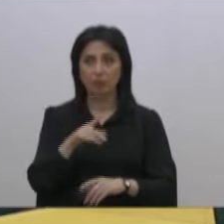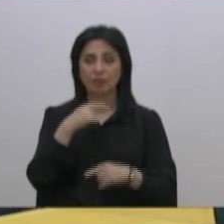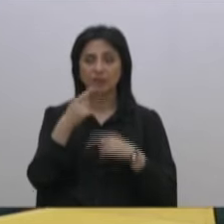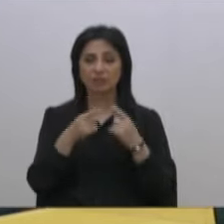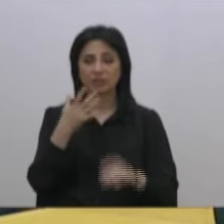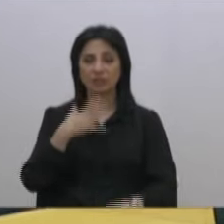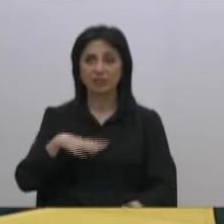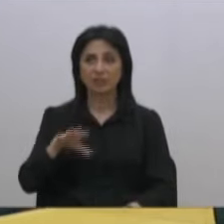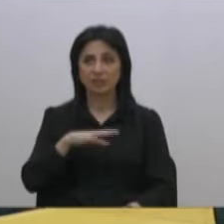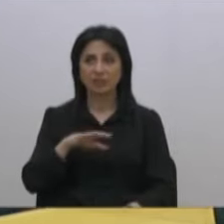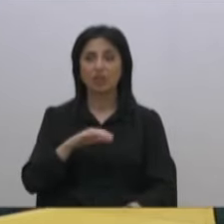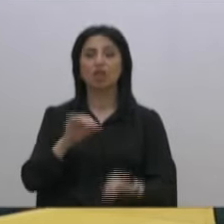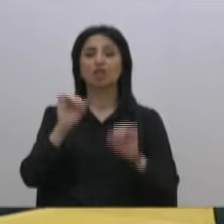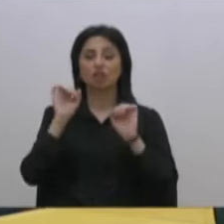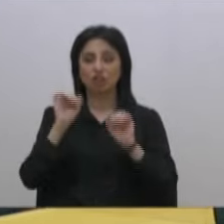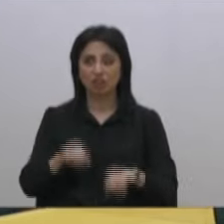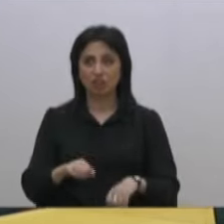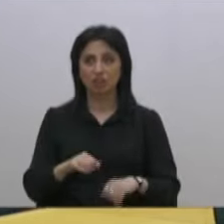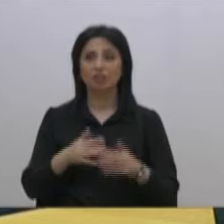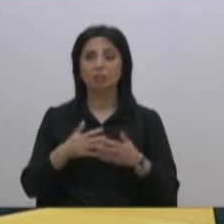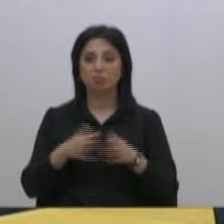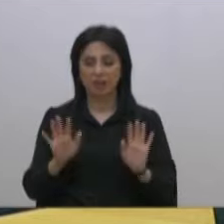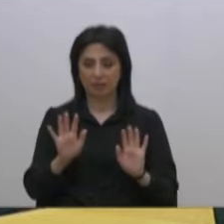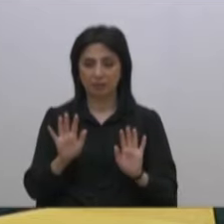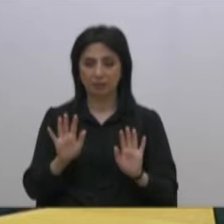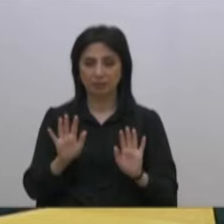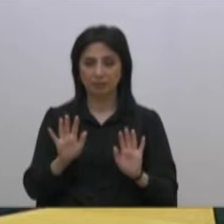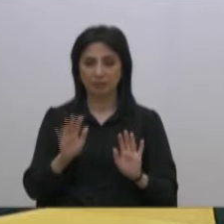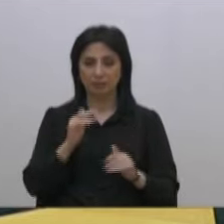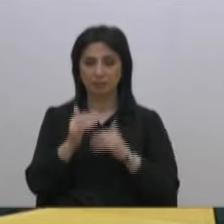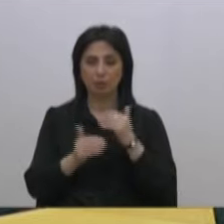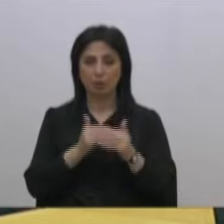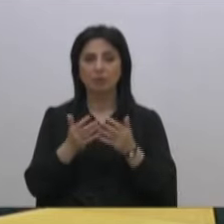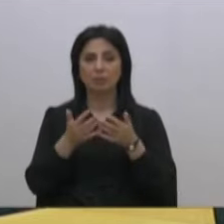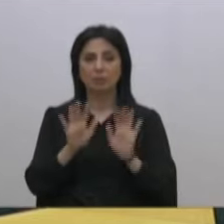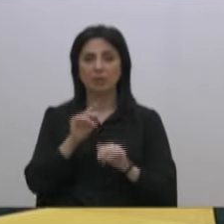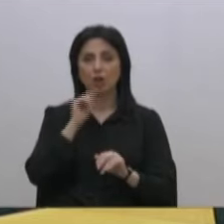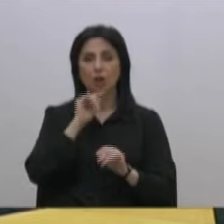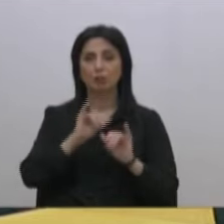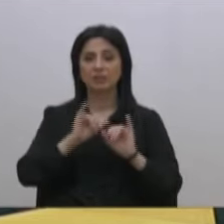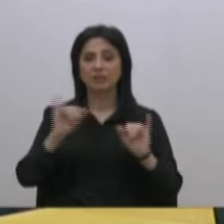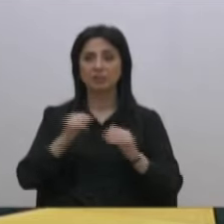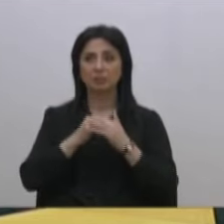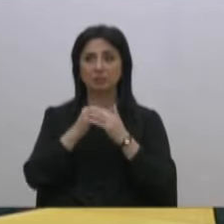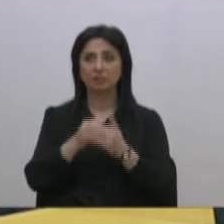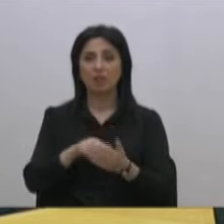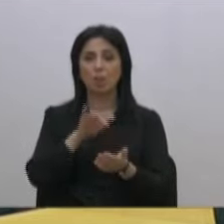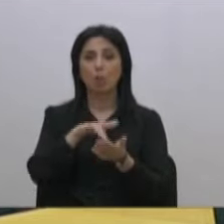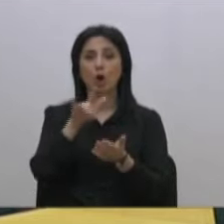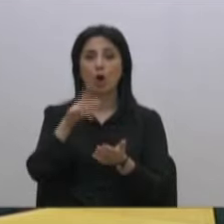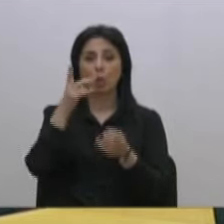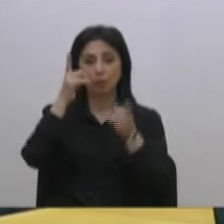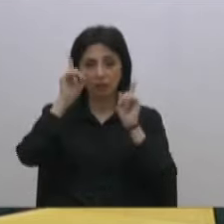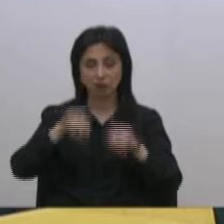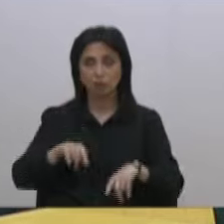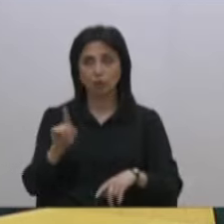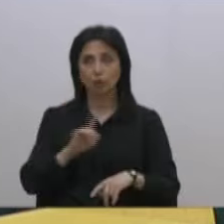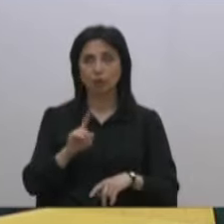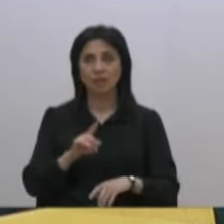საუბრობს საქართველოს შეეძლო მეტი პროგრესის და მეტი ეკონომიკური ზრდის მიღწევა. ამიტომ მოქალაქეებმა უნდა იცოდეს,